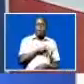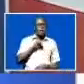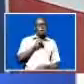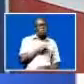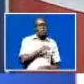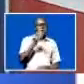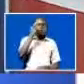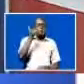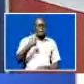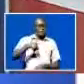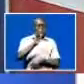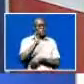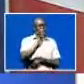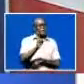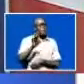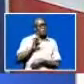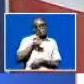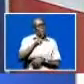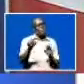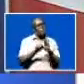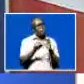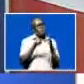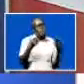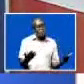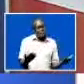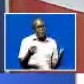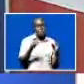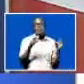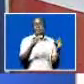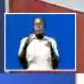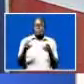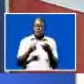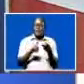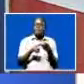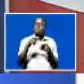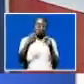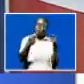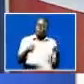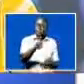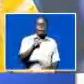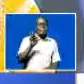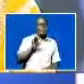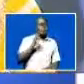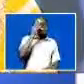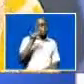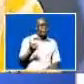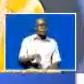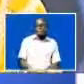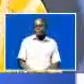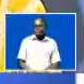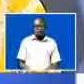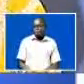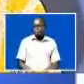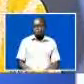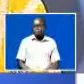maana tunauliza kwa nini mwanamke ni sumu katika jamii na kwa mwanamke mwenzake. Shukrani. Mwanamke